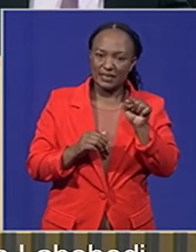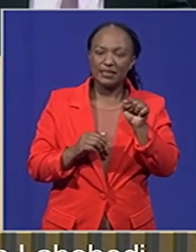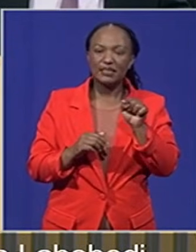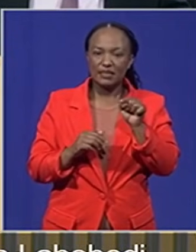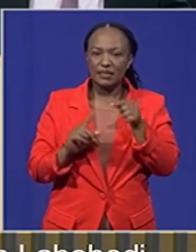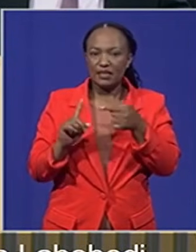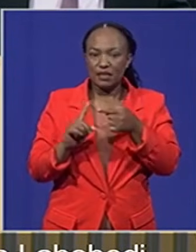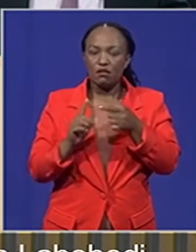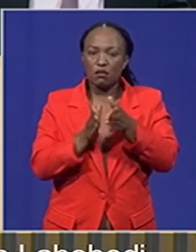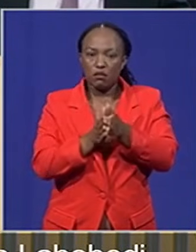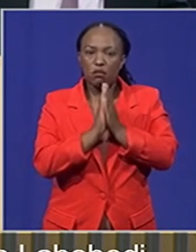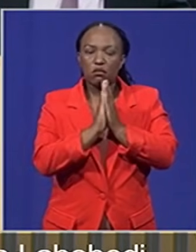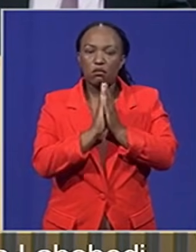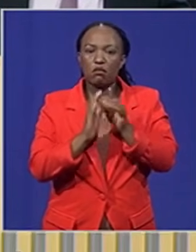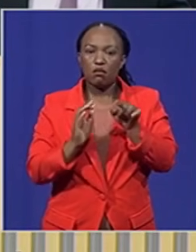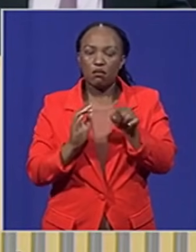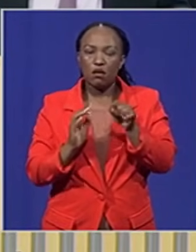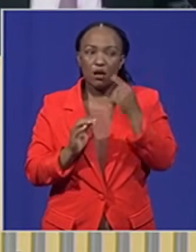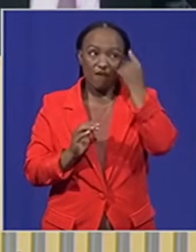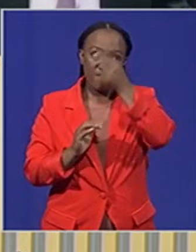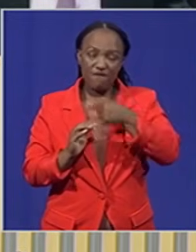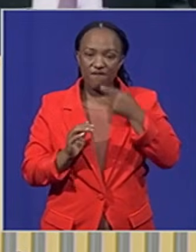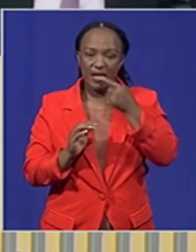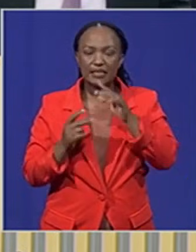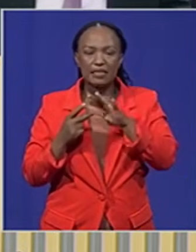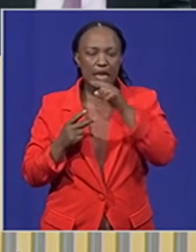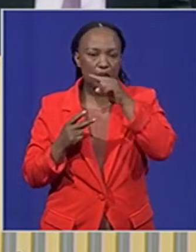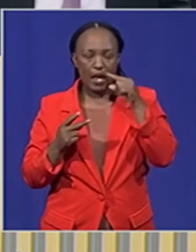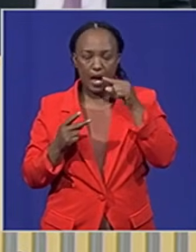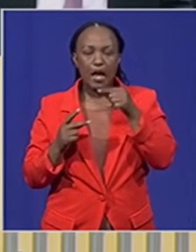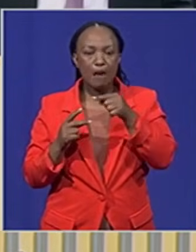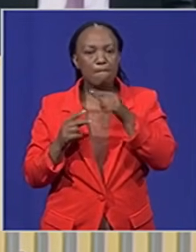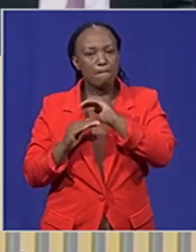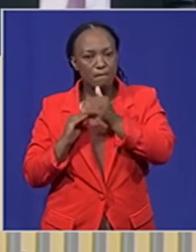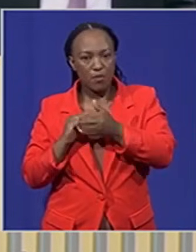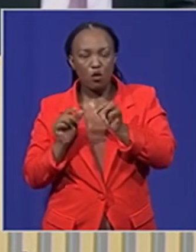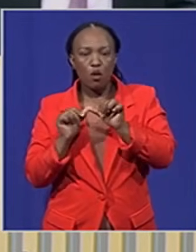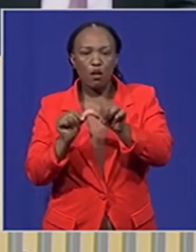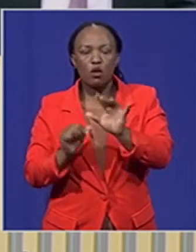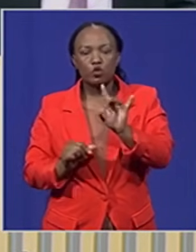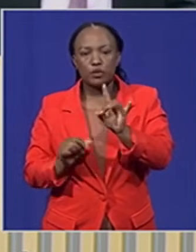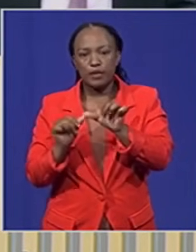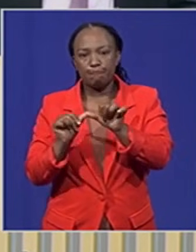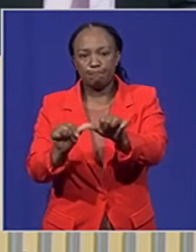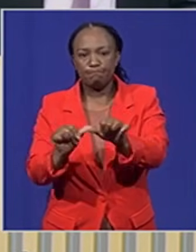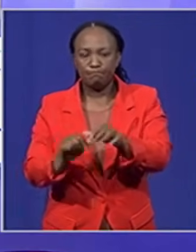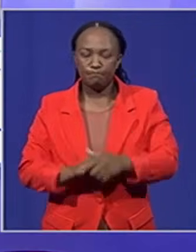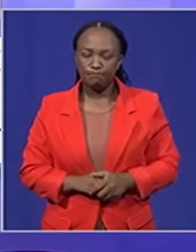yeo e dirilego kgopelo ya go šireletša sefatlego le leina la gagwe e tla tšwelela ka labobedi.